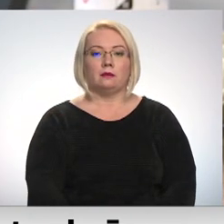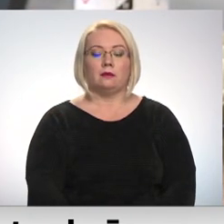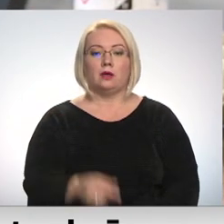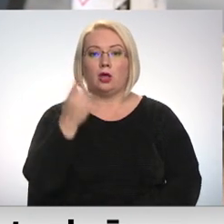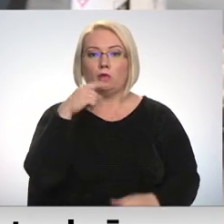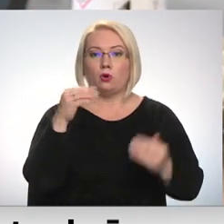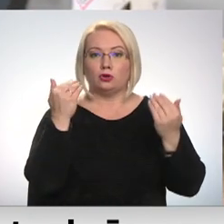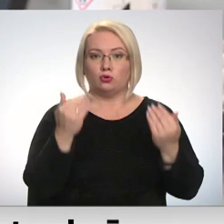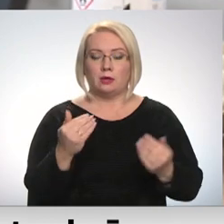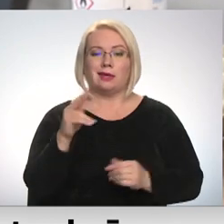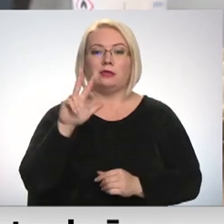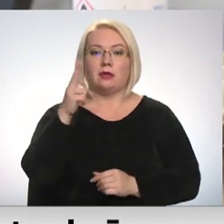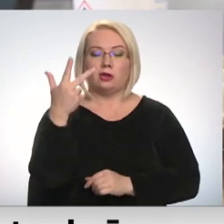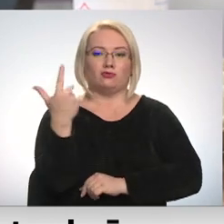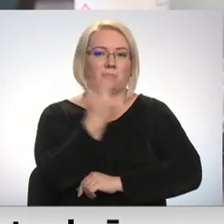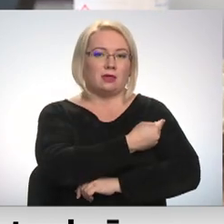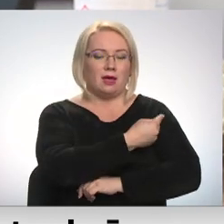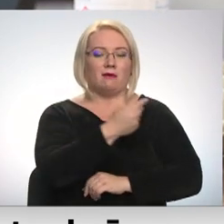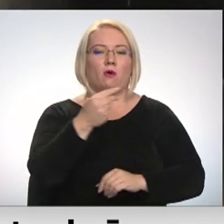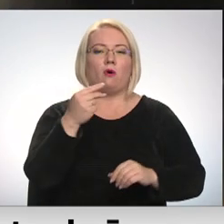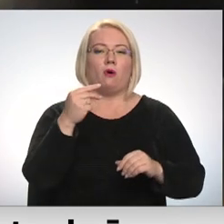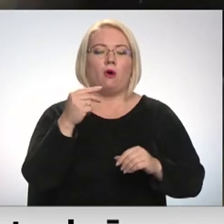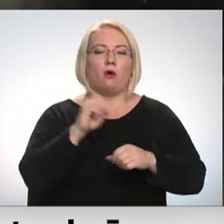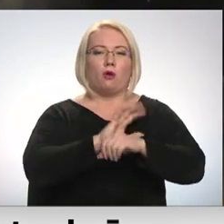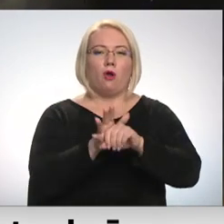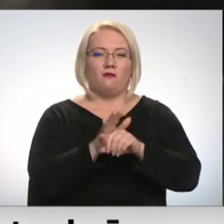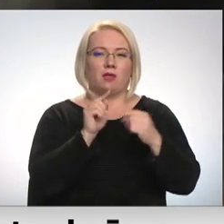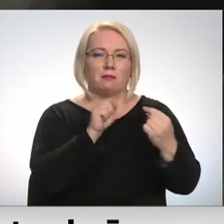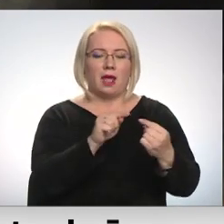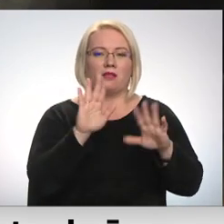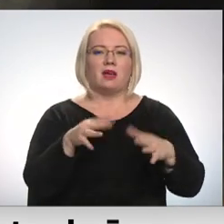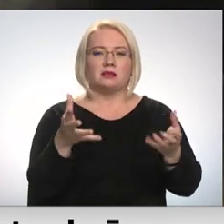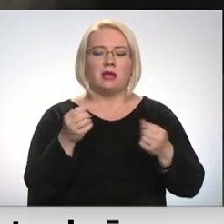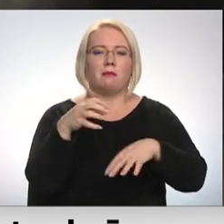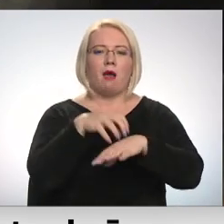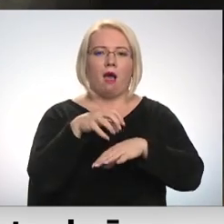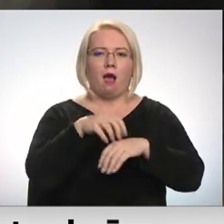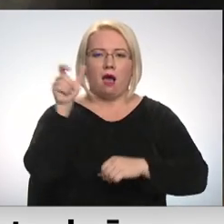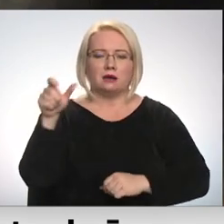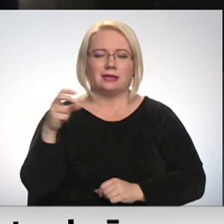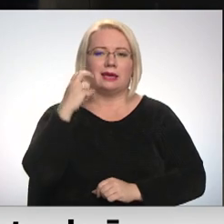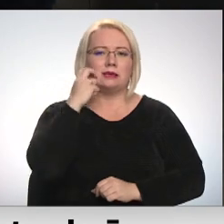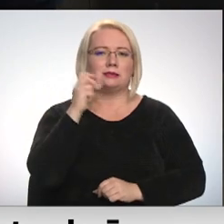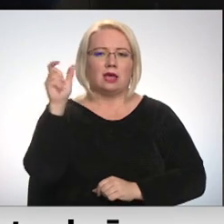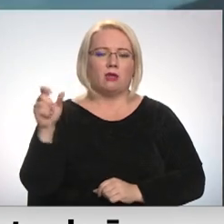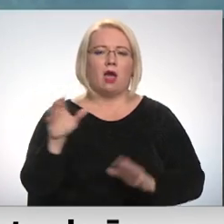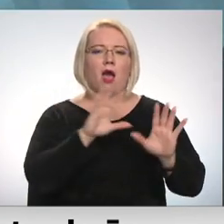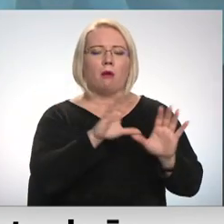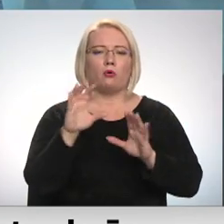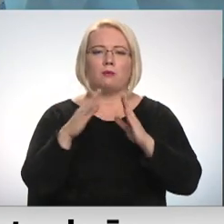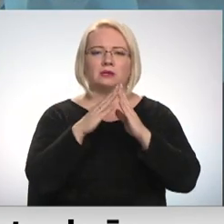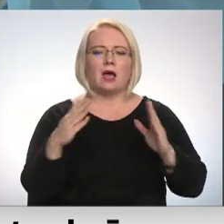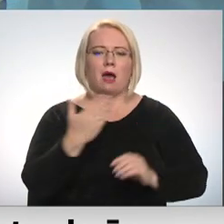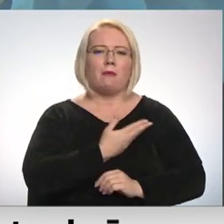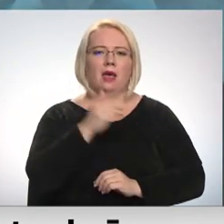No šodienas trešo devu pret COVID-19 drīkst saņemt arī visi ārsti un seniori, aprūpes nama iemītnieki, kas